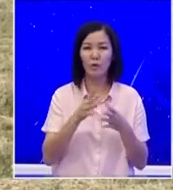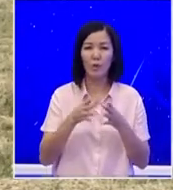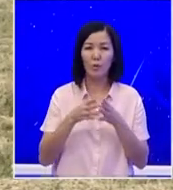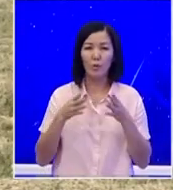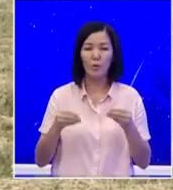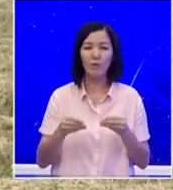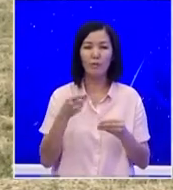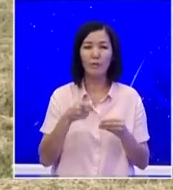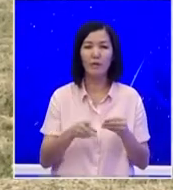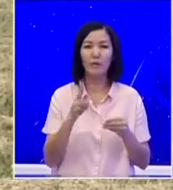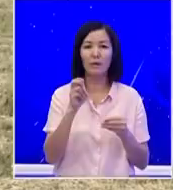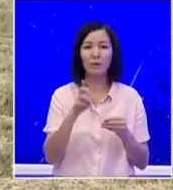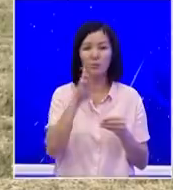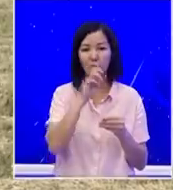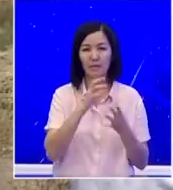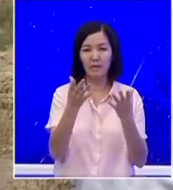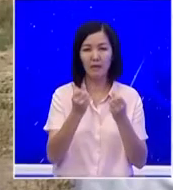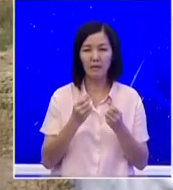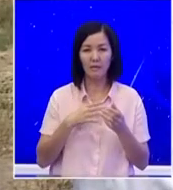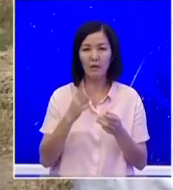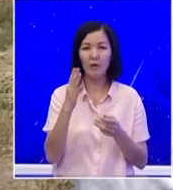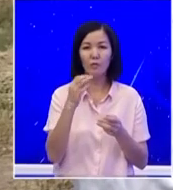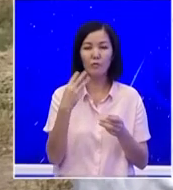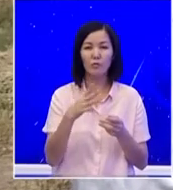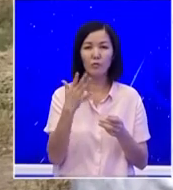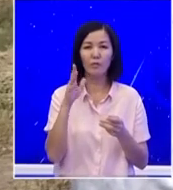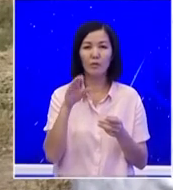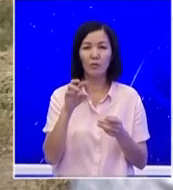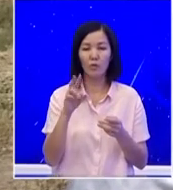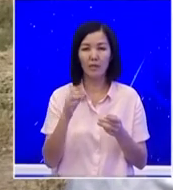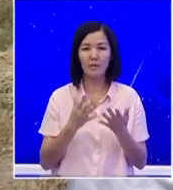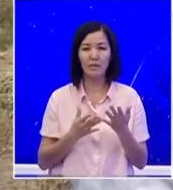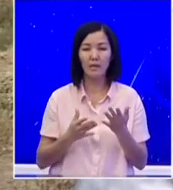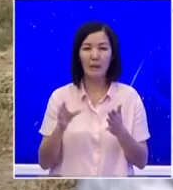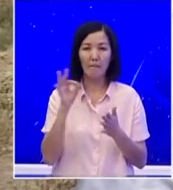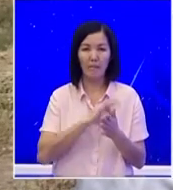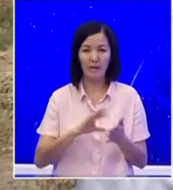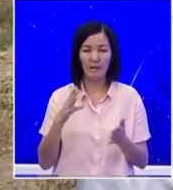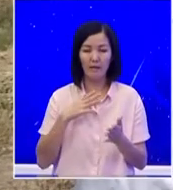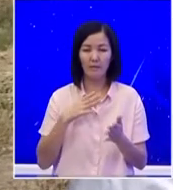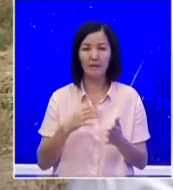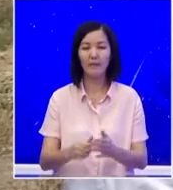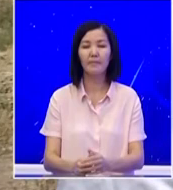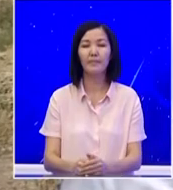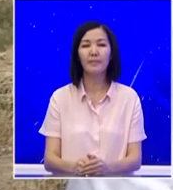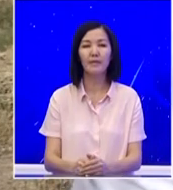1250 тонна жанармай берілген, соның біз 435 тоннасын жаңағы не